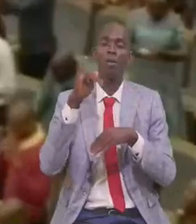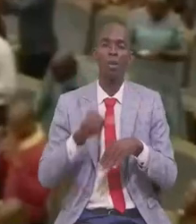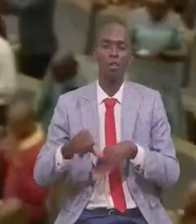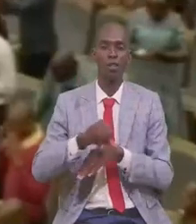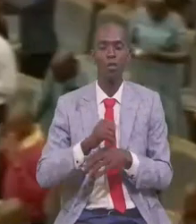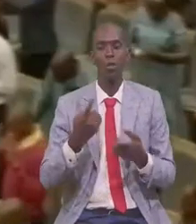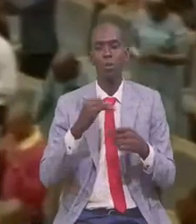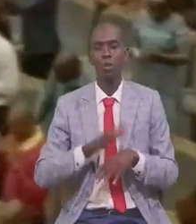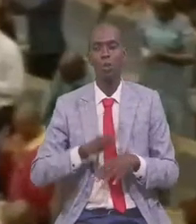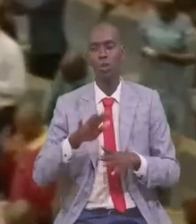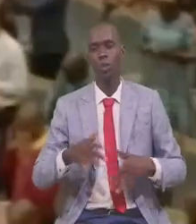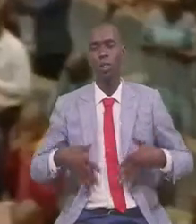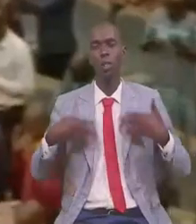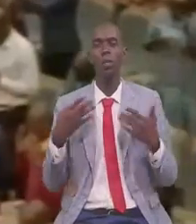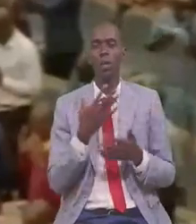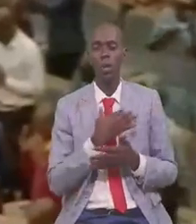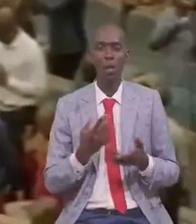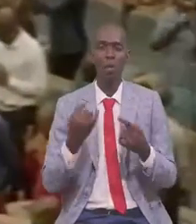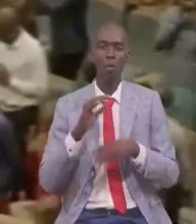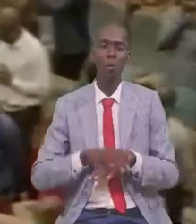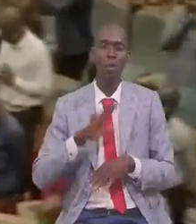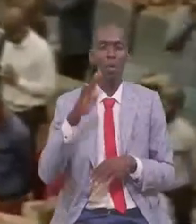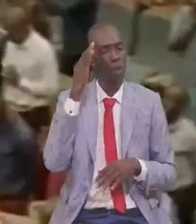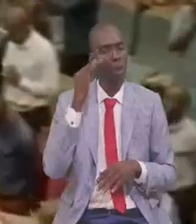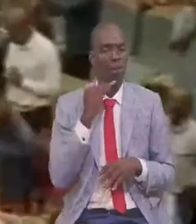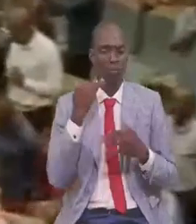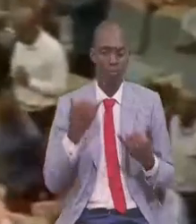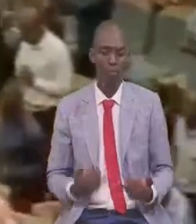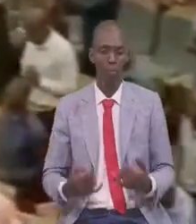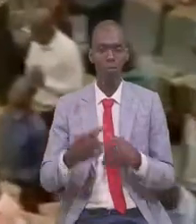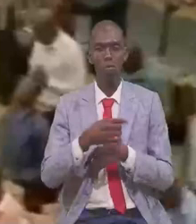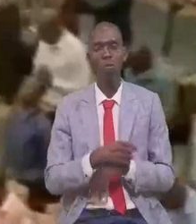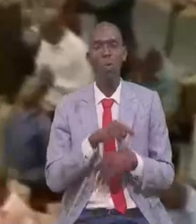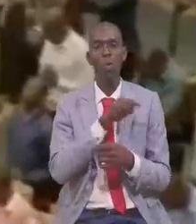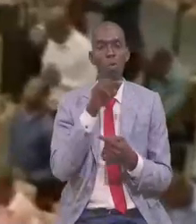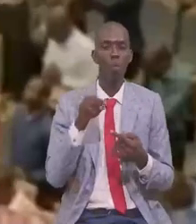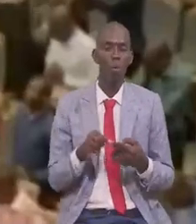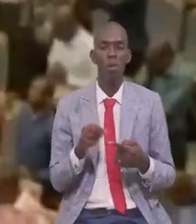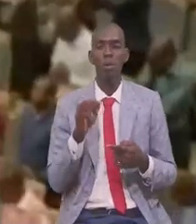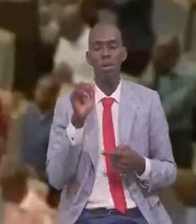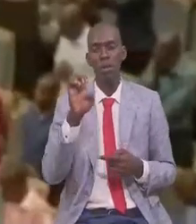ta vie et venant sur ta tête aujourd'hui. Quand